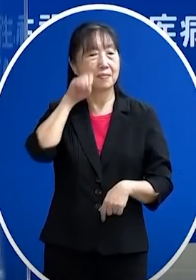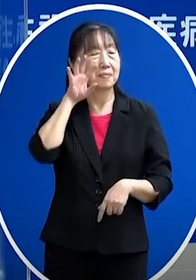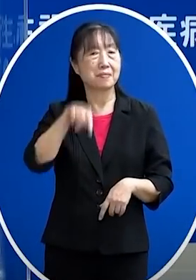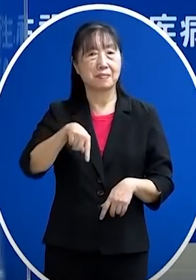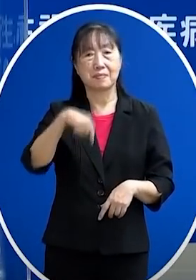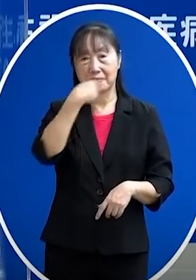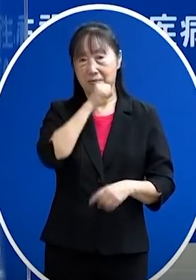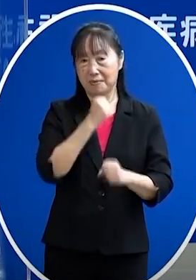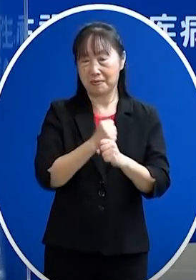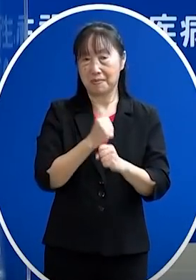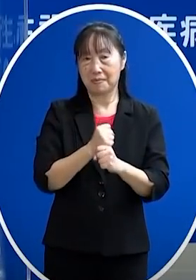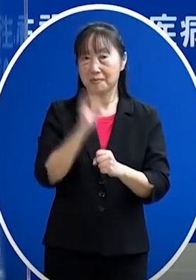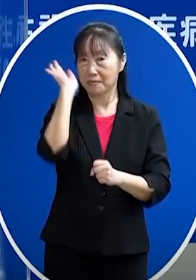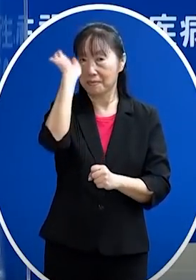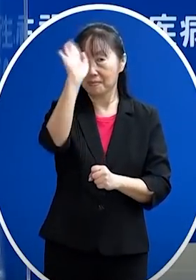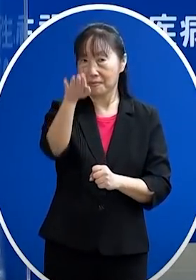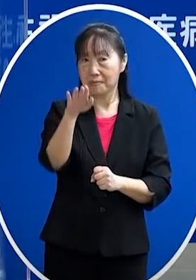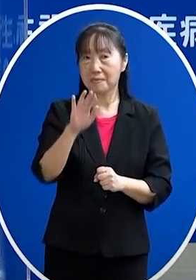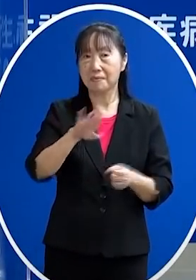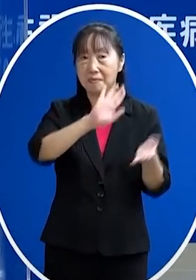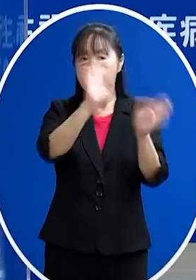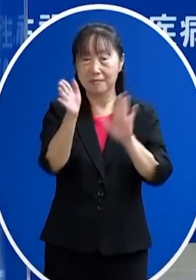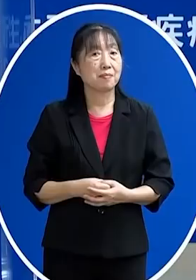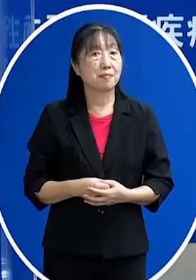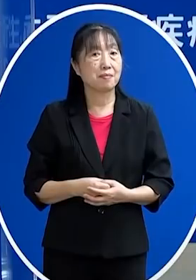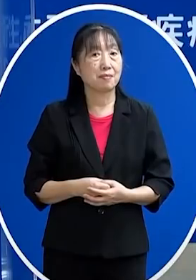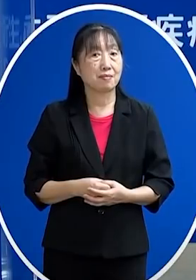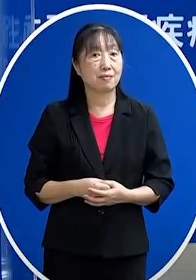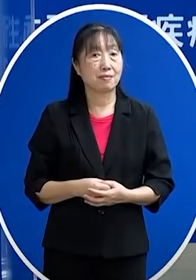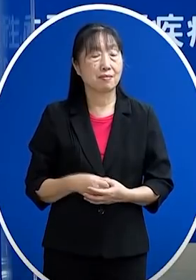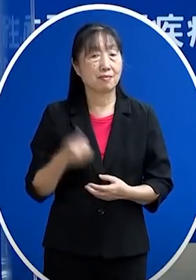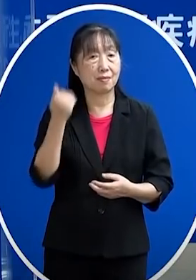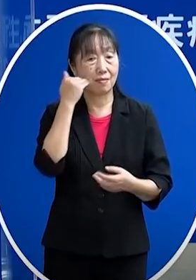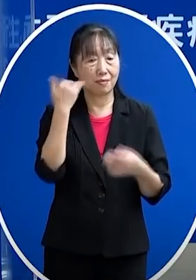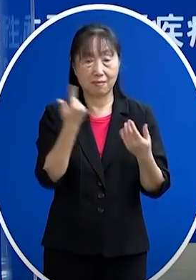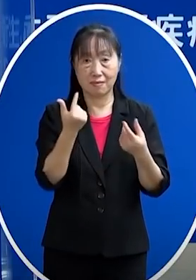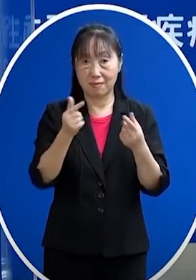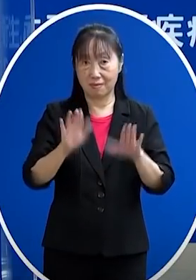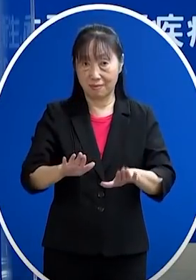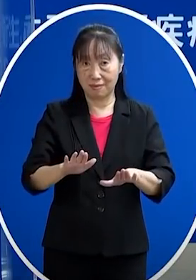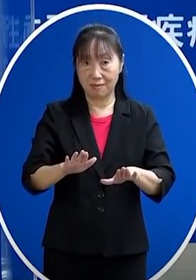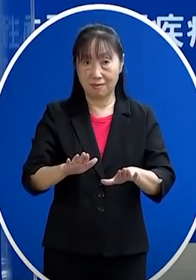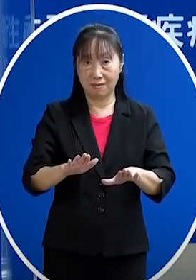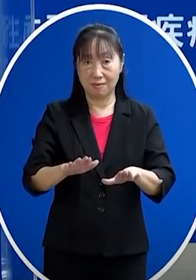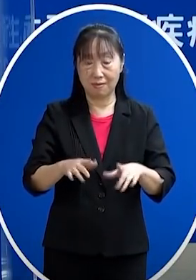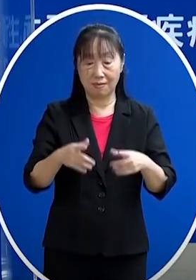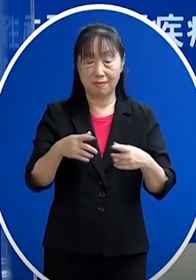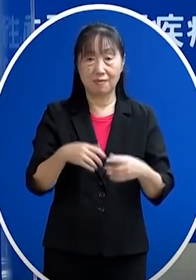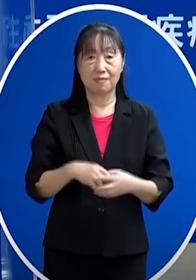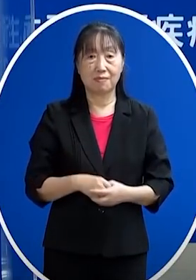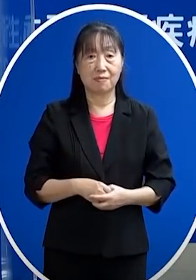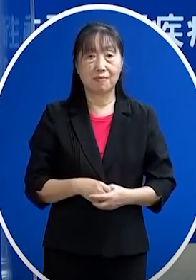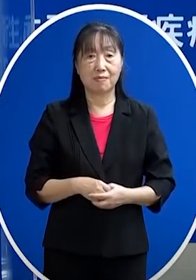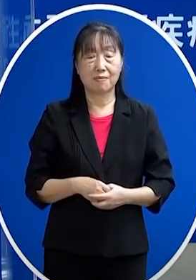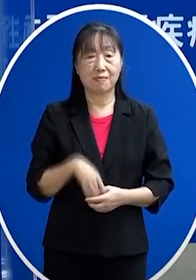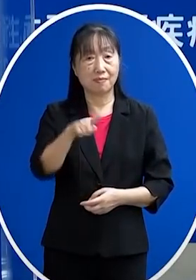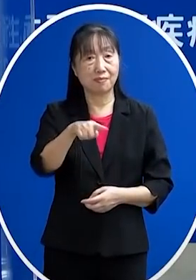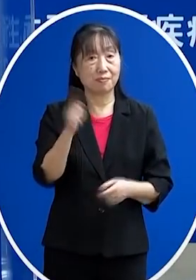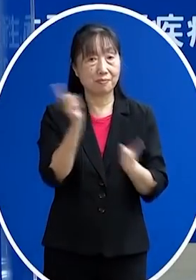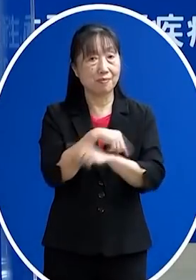产疫苗未来的发展更是乐观。以现在而言，第一它第一个意义当然就是